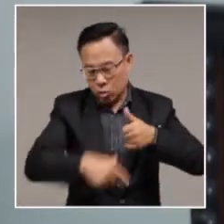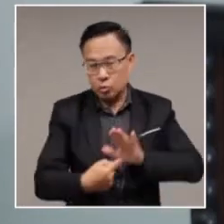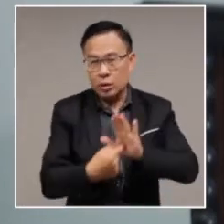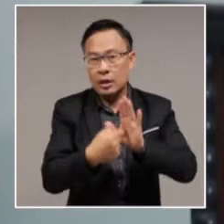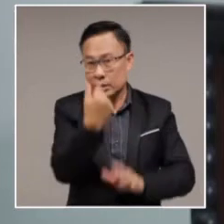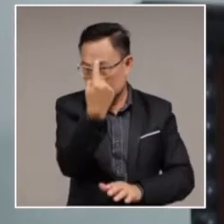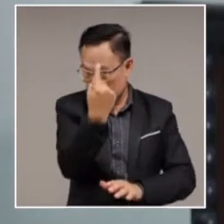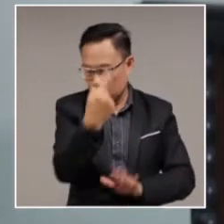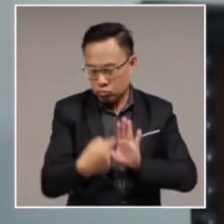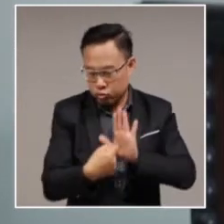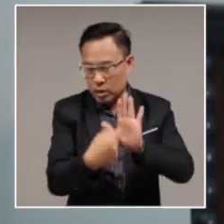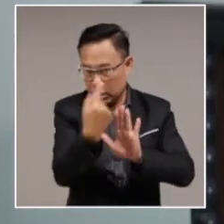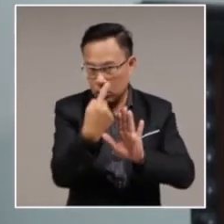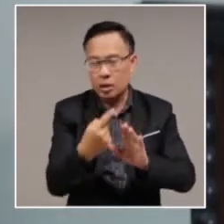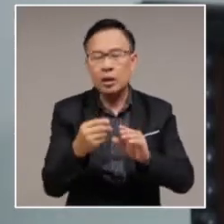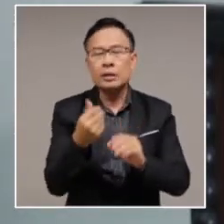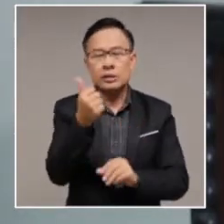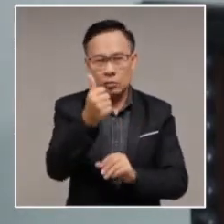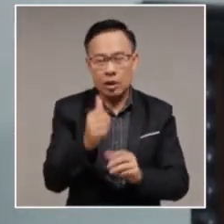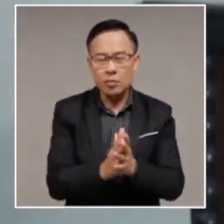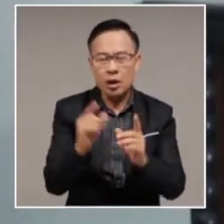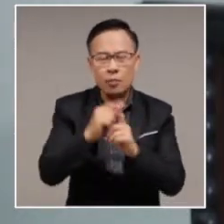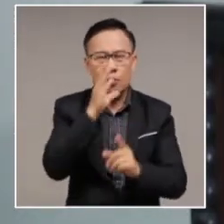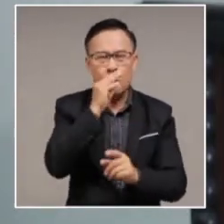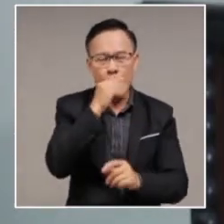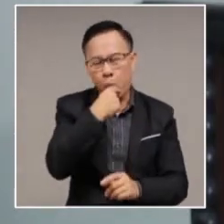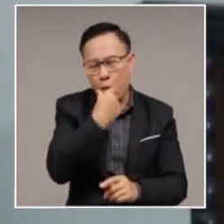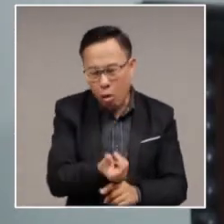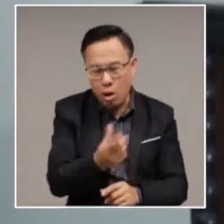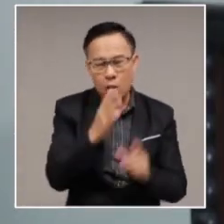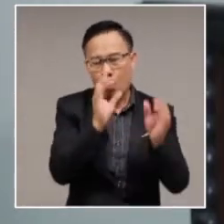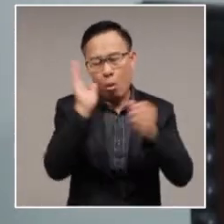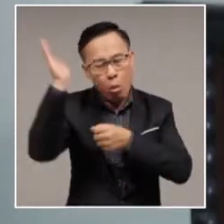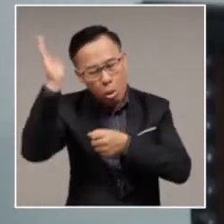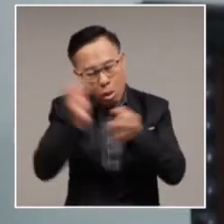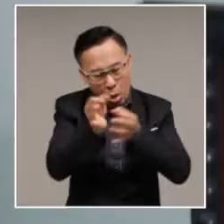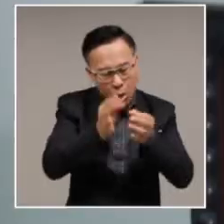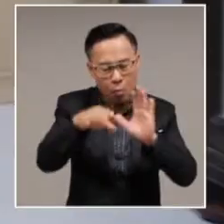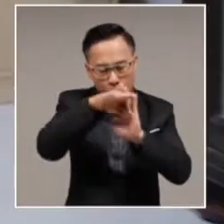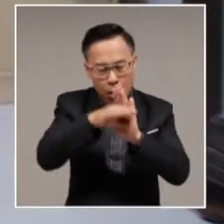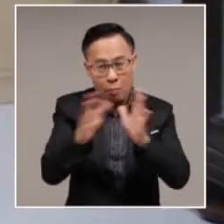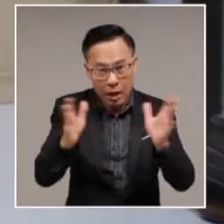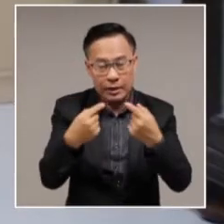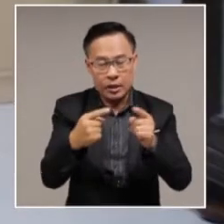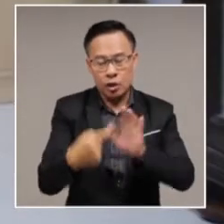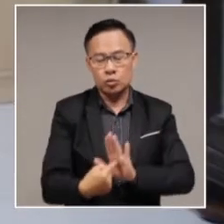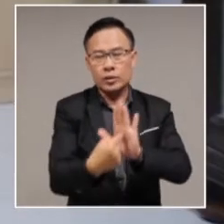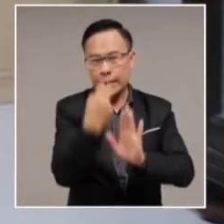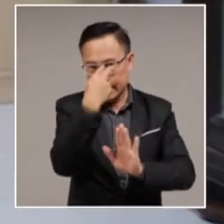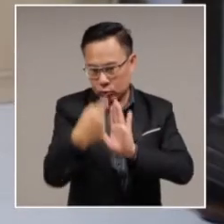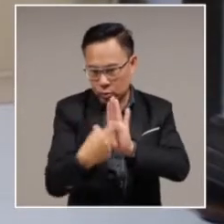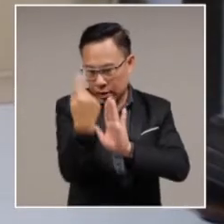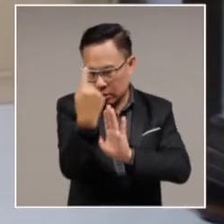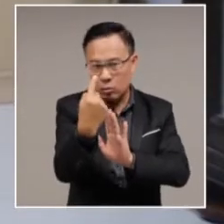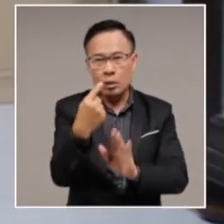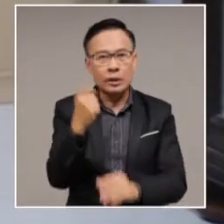คำสอนคือบางครั้งการที่เราได้เห็นคนที่เขาพยายามคน